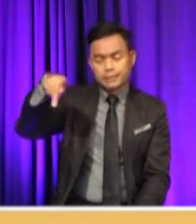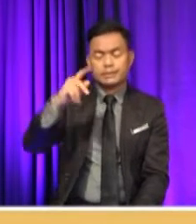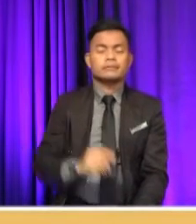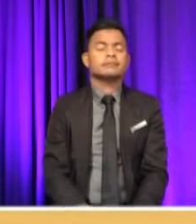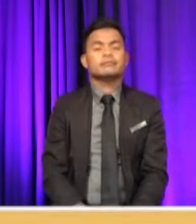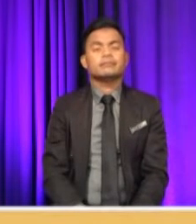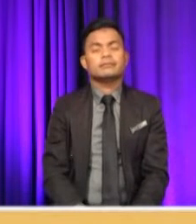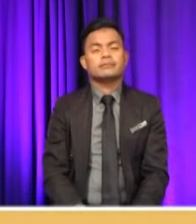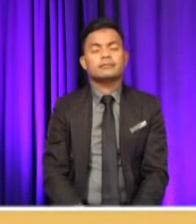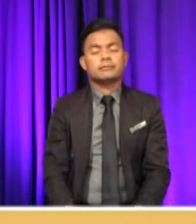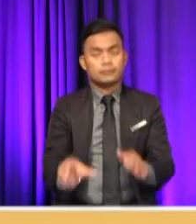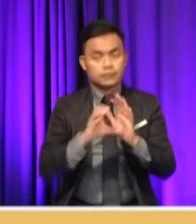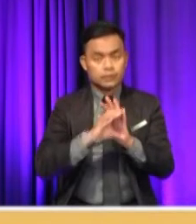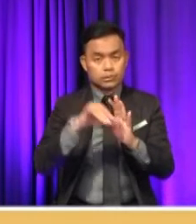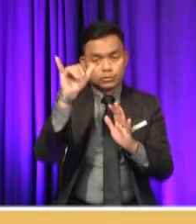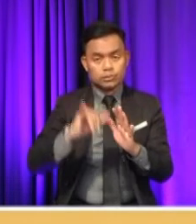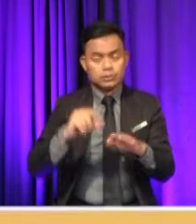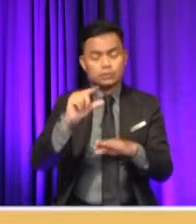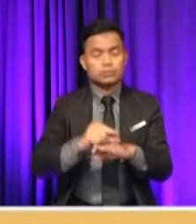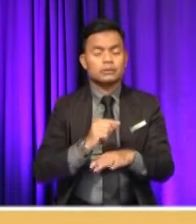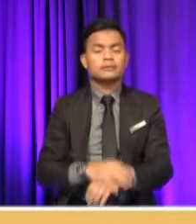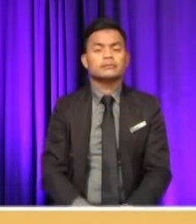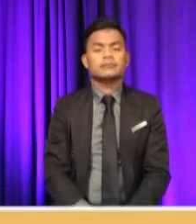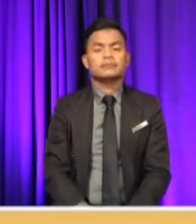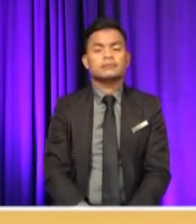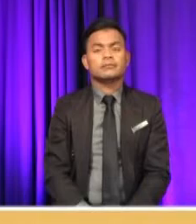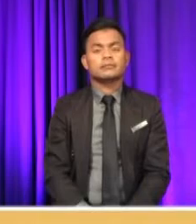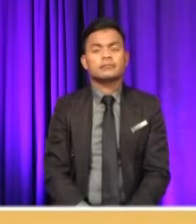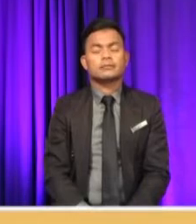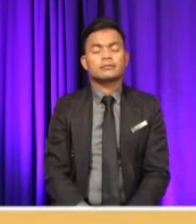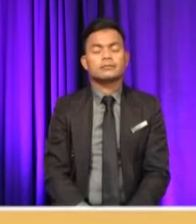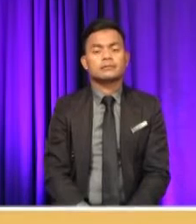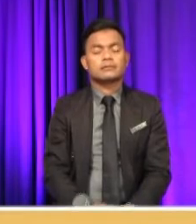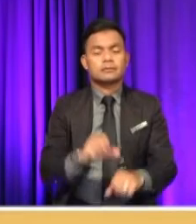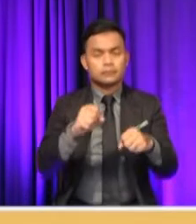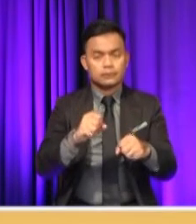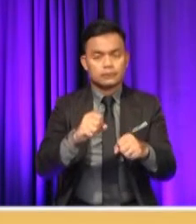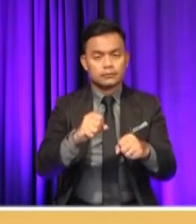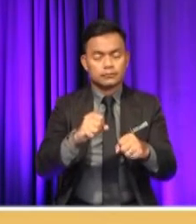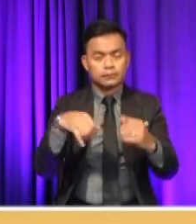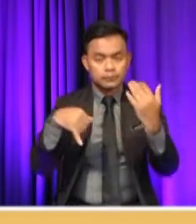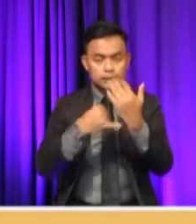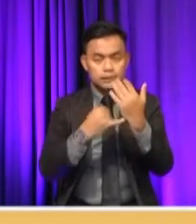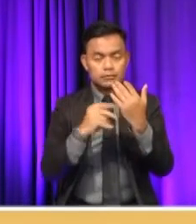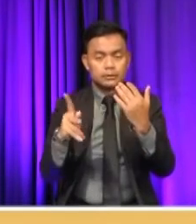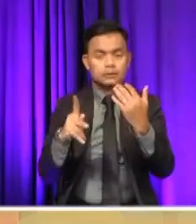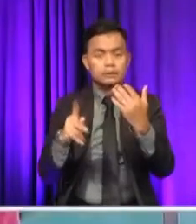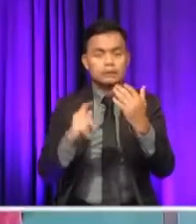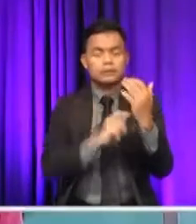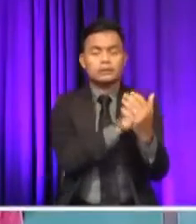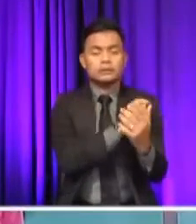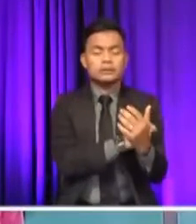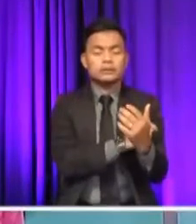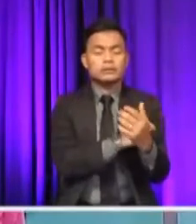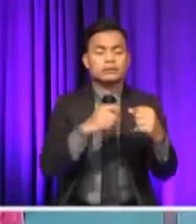dia yang menggunakan inverter atau penyongsang. Okey, inverter ni dia dapat menjimatkan tenaga elektrik. Sebab tu banyak barang elektrik